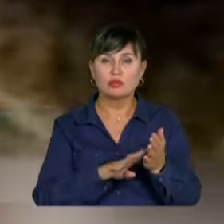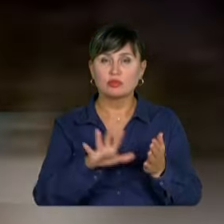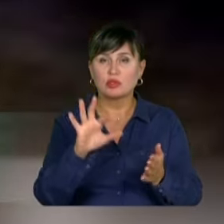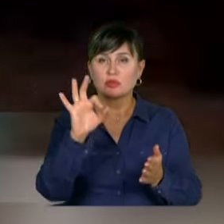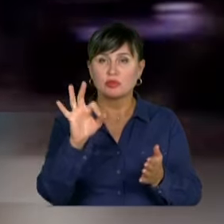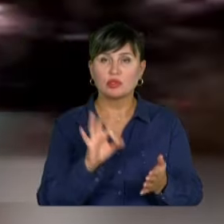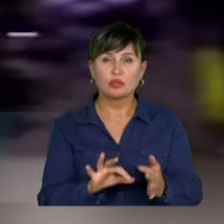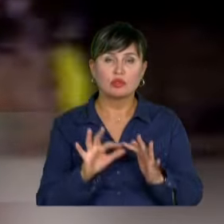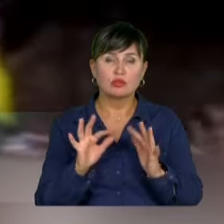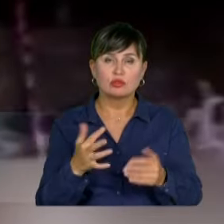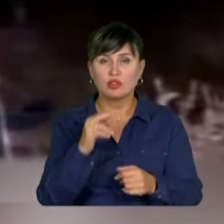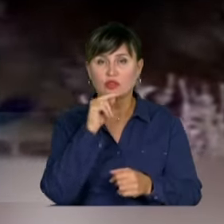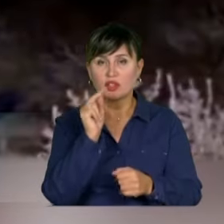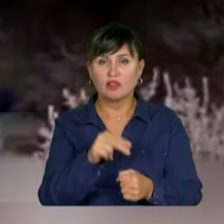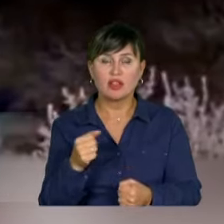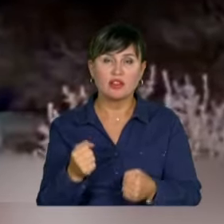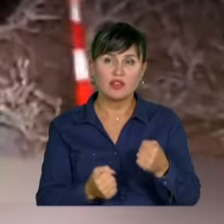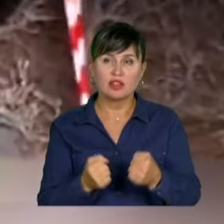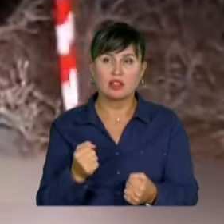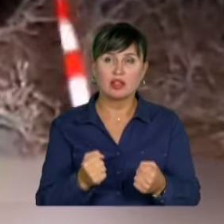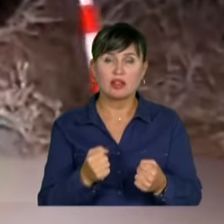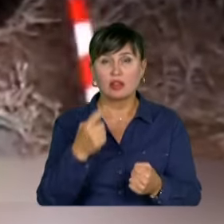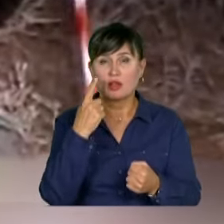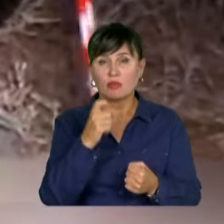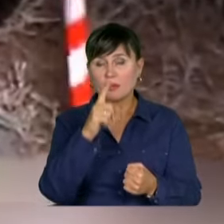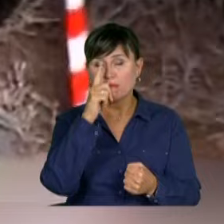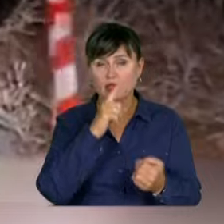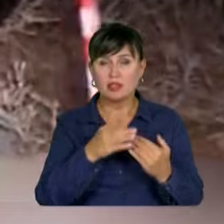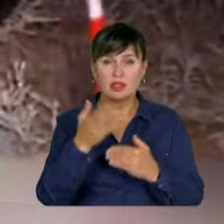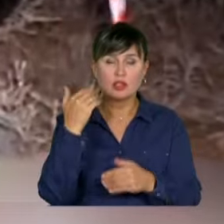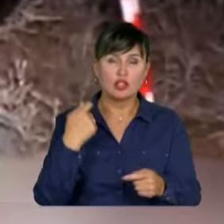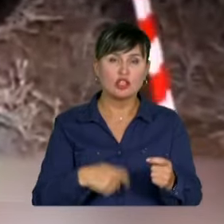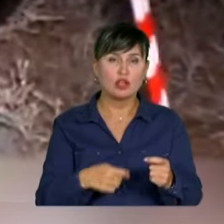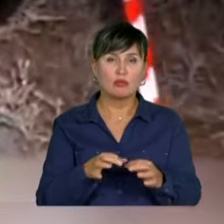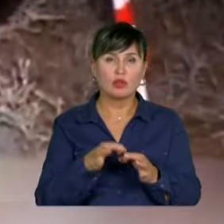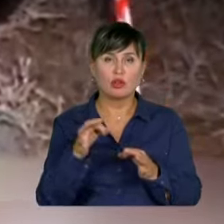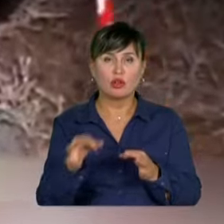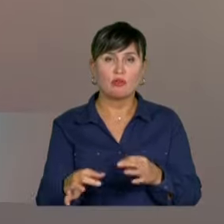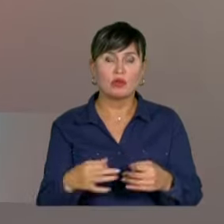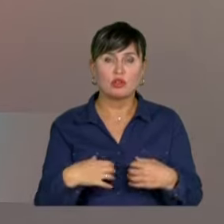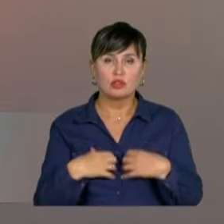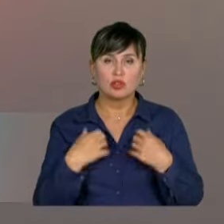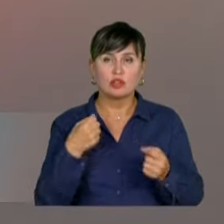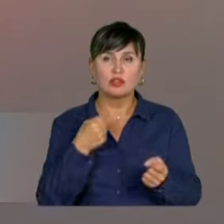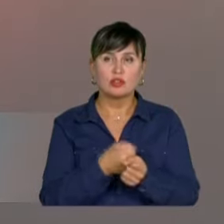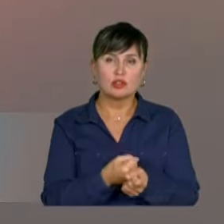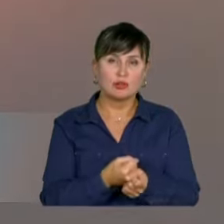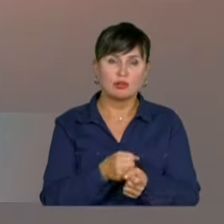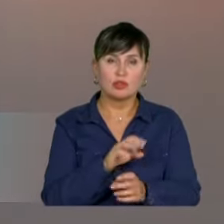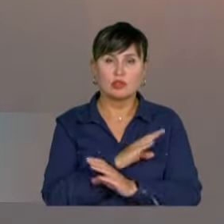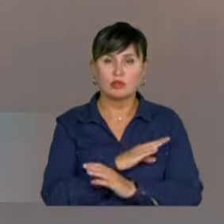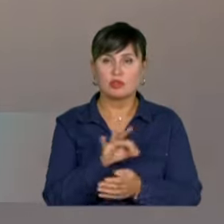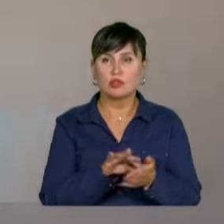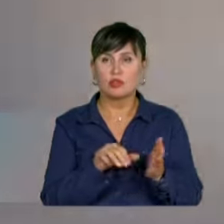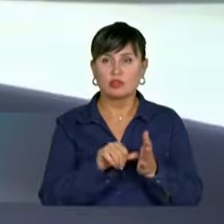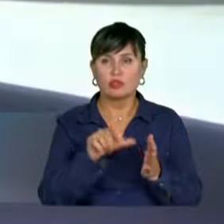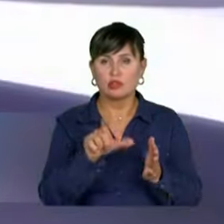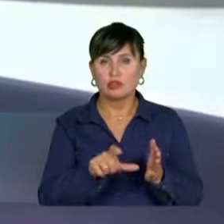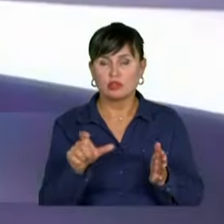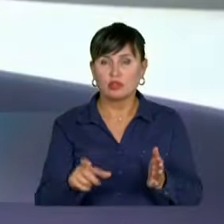95% случаев виноваты водители. Напомню, только месяц назад в Жамбылской области от страшного ДТП погибли сразу 6 человек. Из них